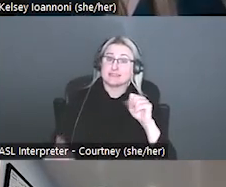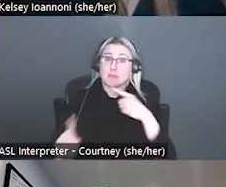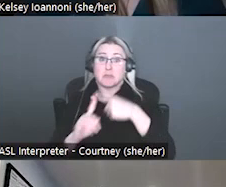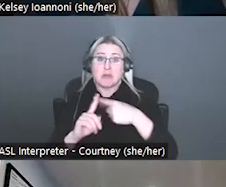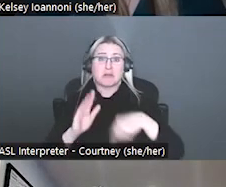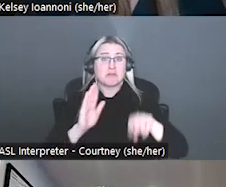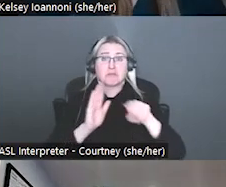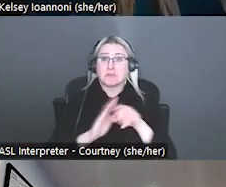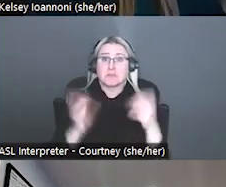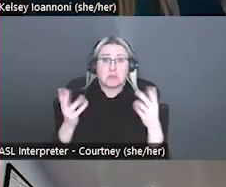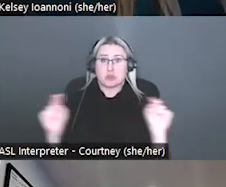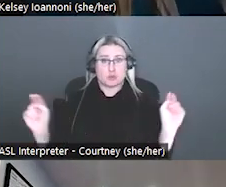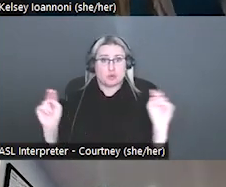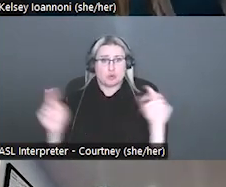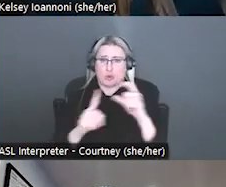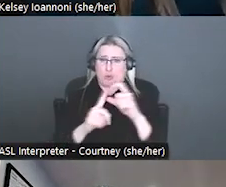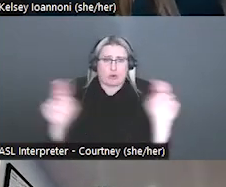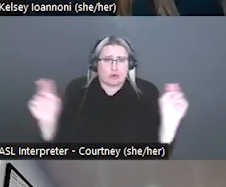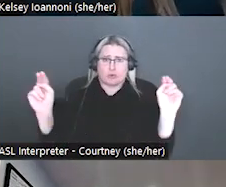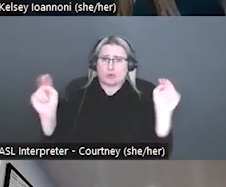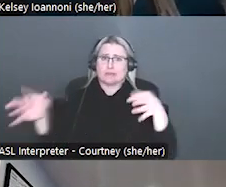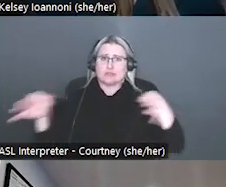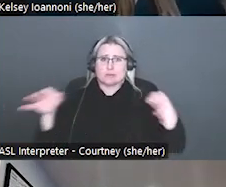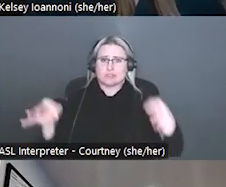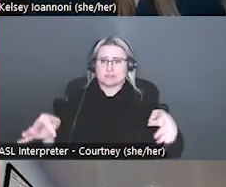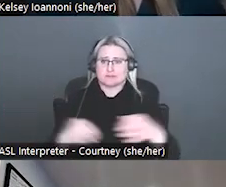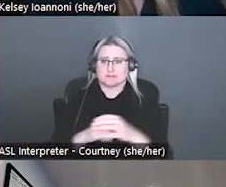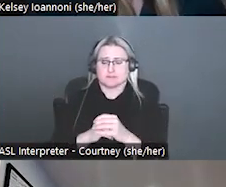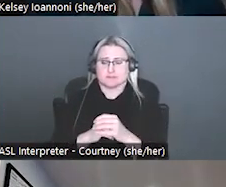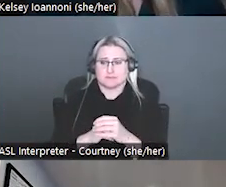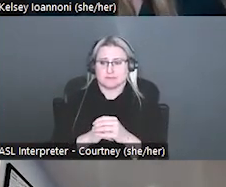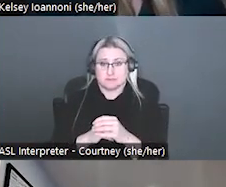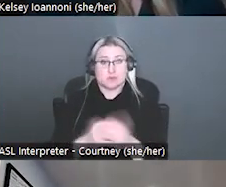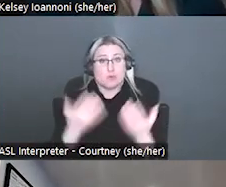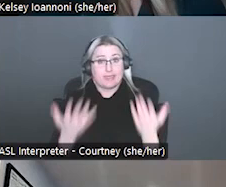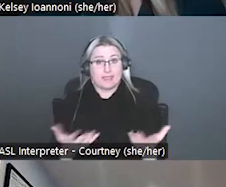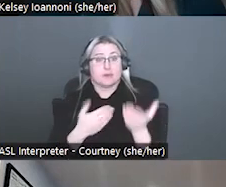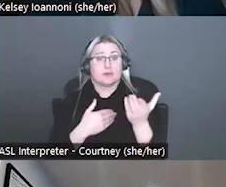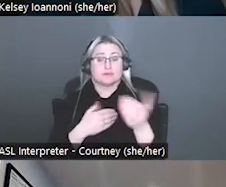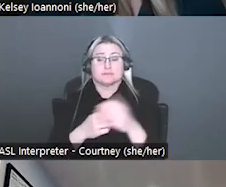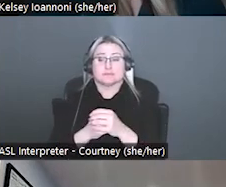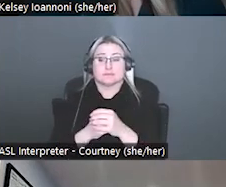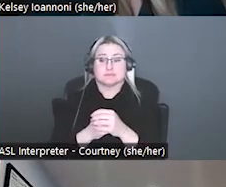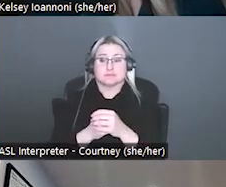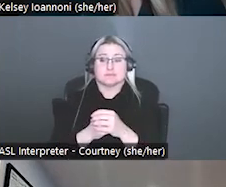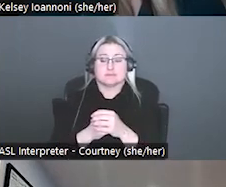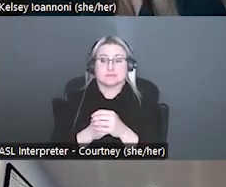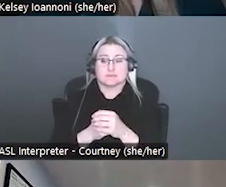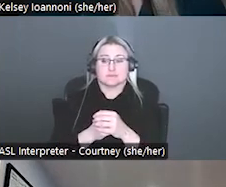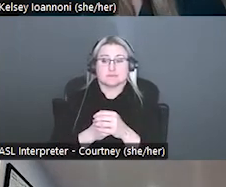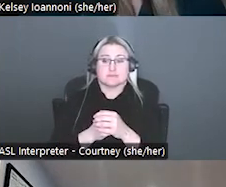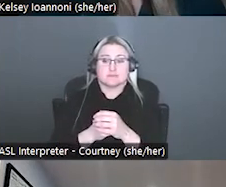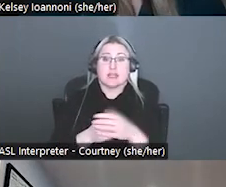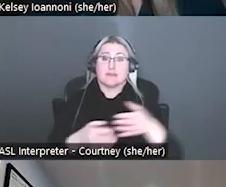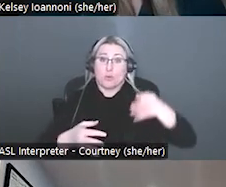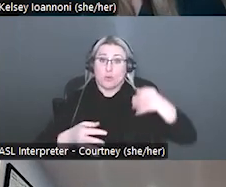nous avons dit qu'il s'agit donc d'avoir une description neutre de la taille d'une personne. Dire que